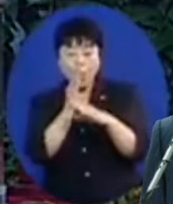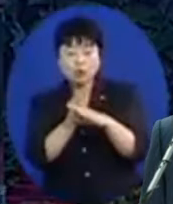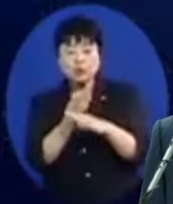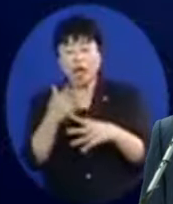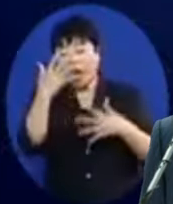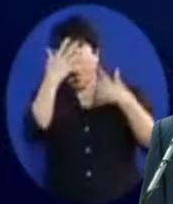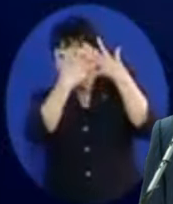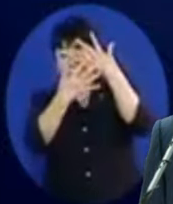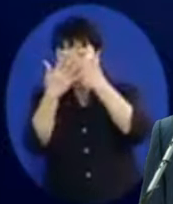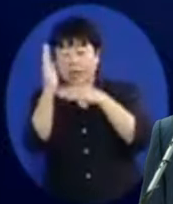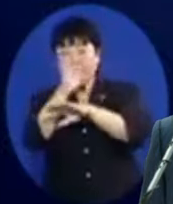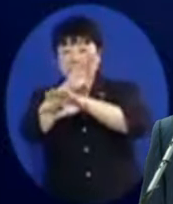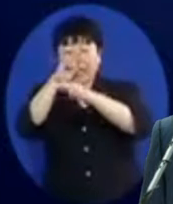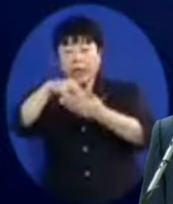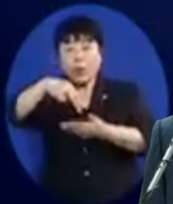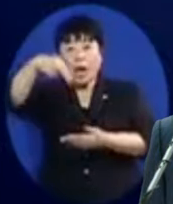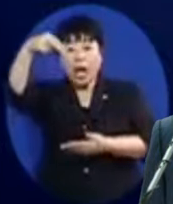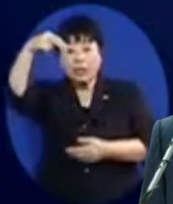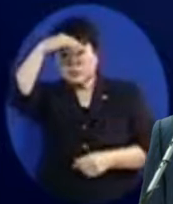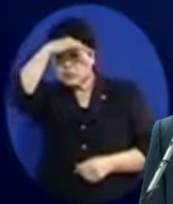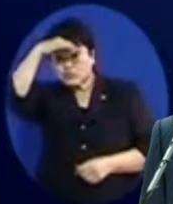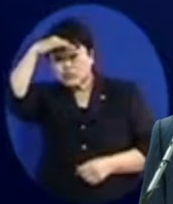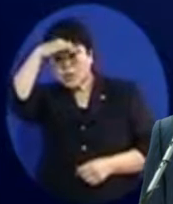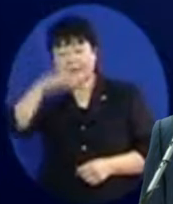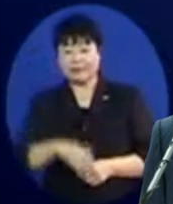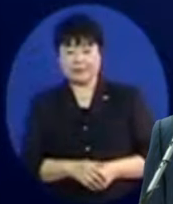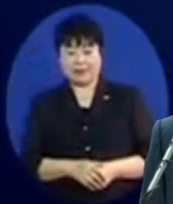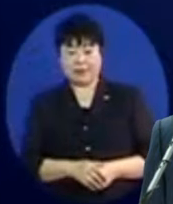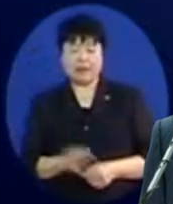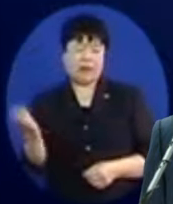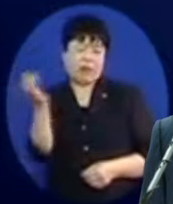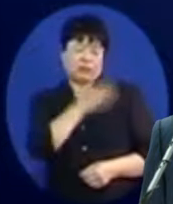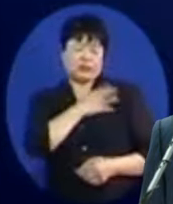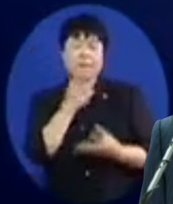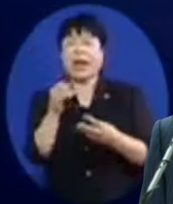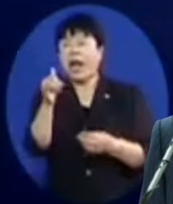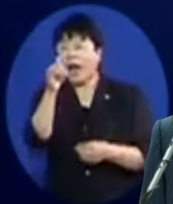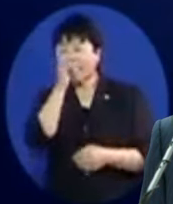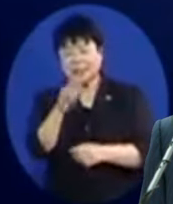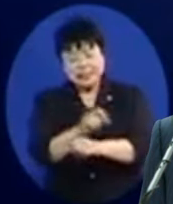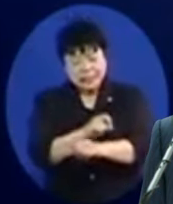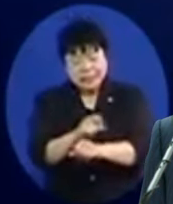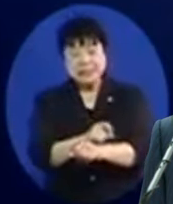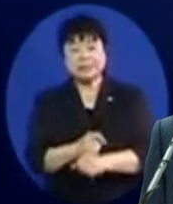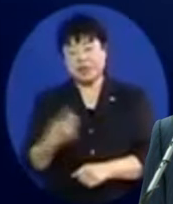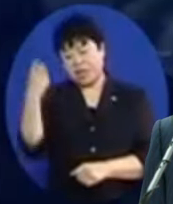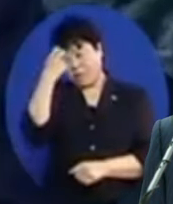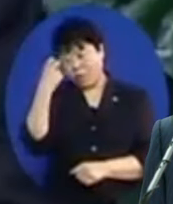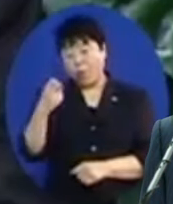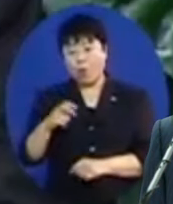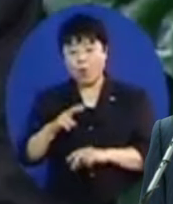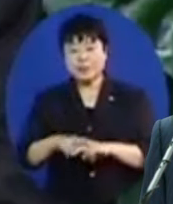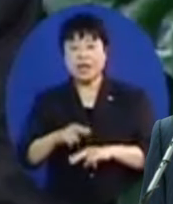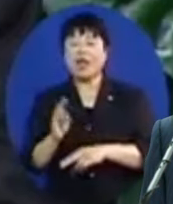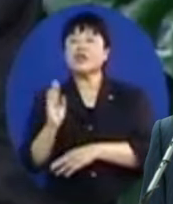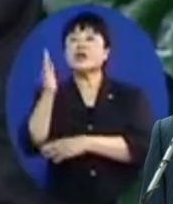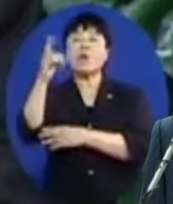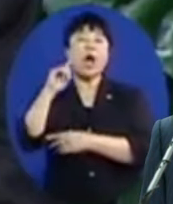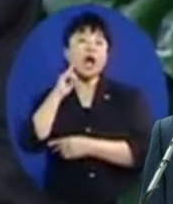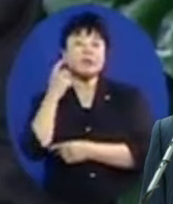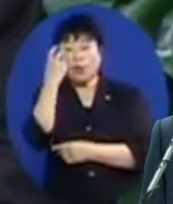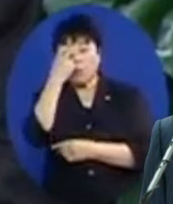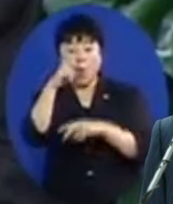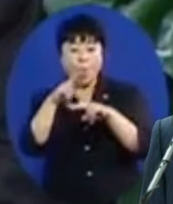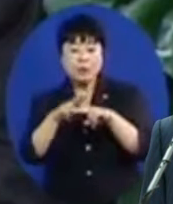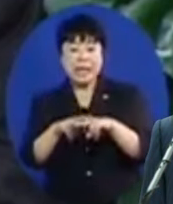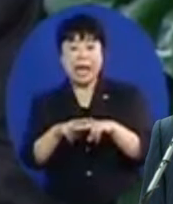환상으로 천국에 가서 구경을 했는데 아주 보좌들이 많이 놓여있는데 특별히 그 보좌 가운데 영광스럽고 아름다운 보좌가